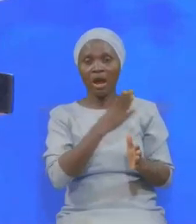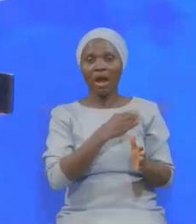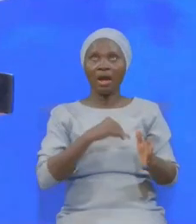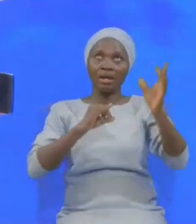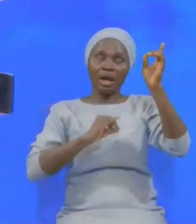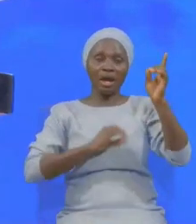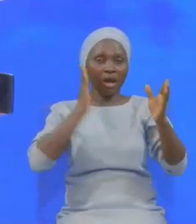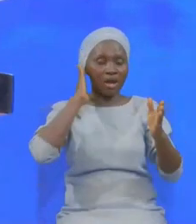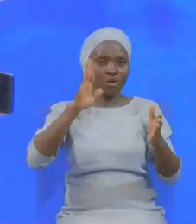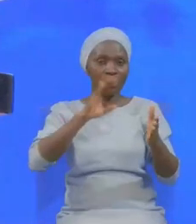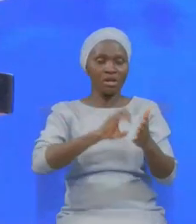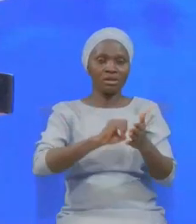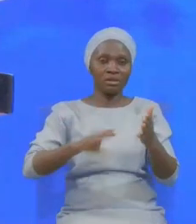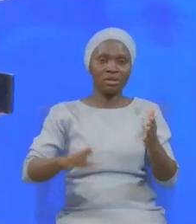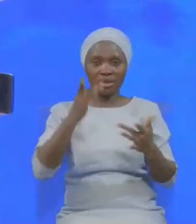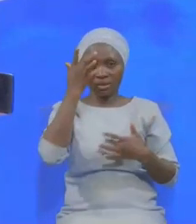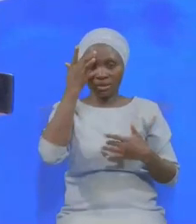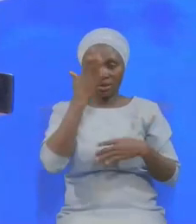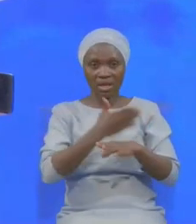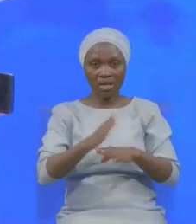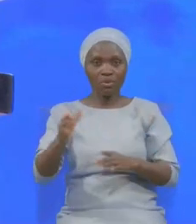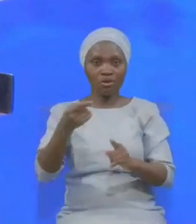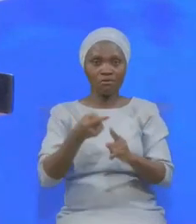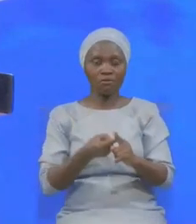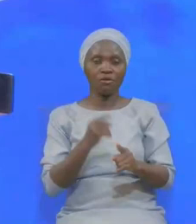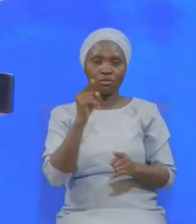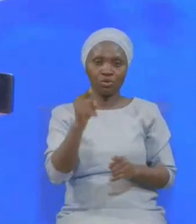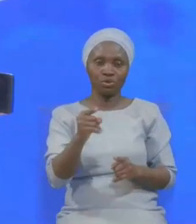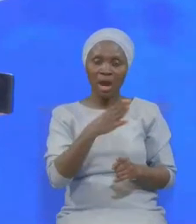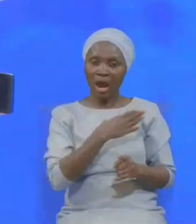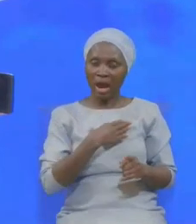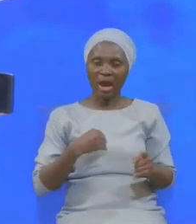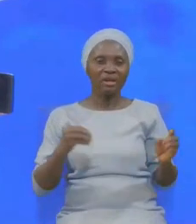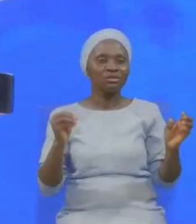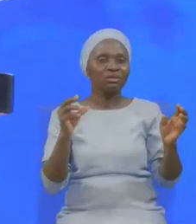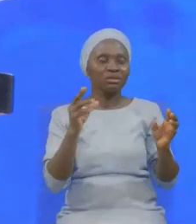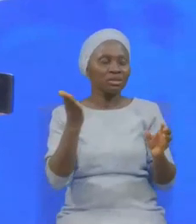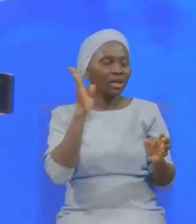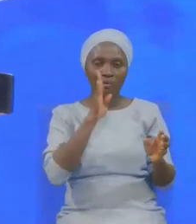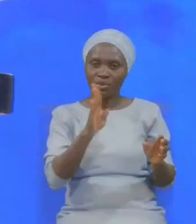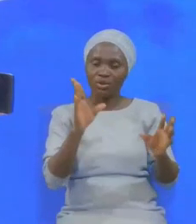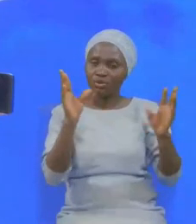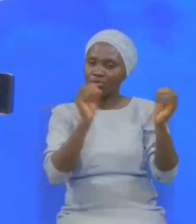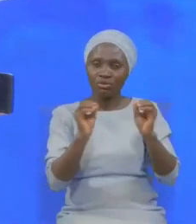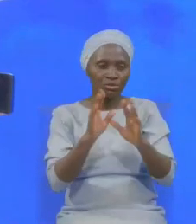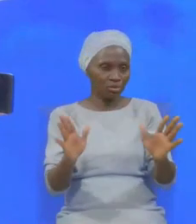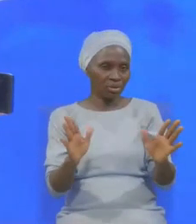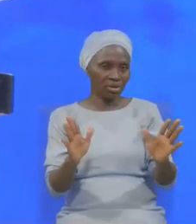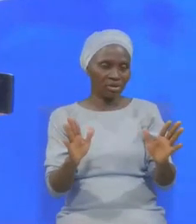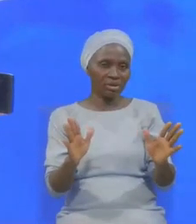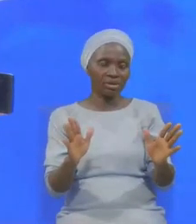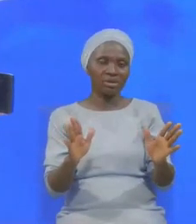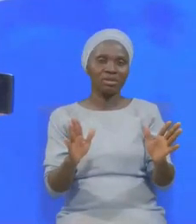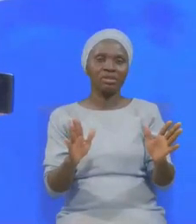Amen. Il n'y aura dans ton pays ni femme qui avorte, ni